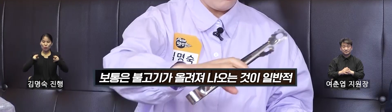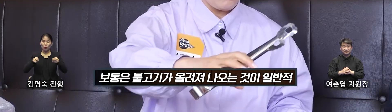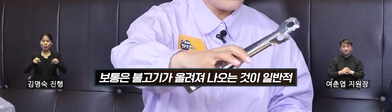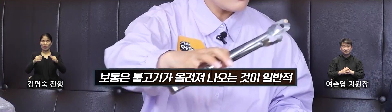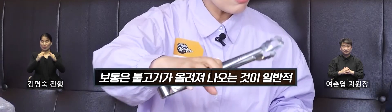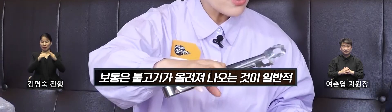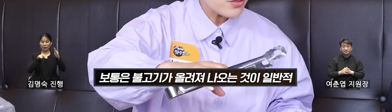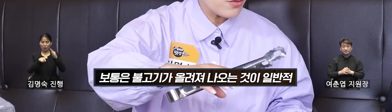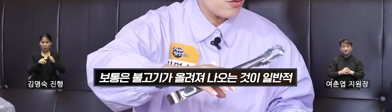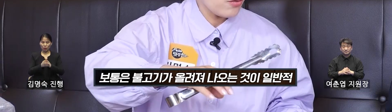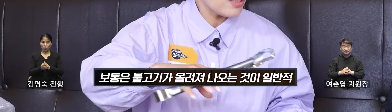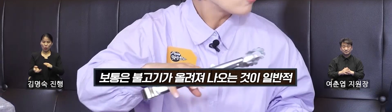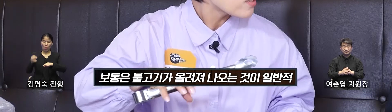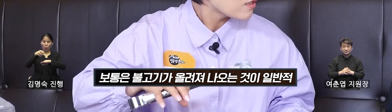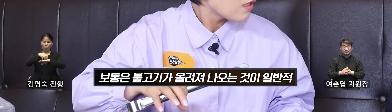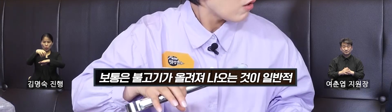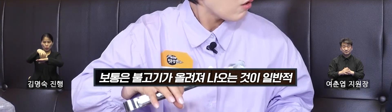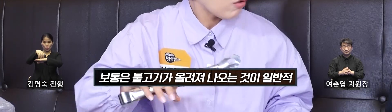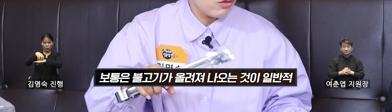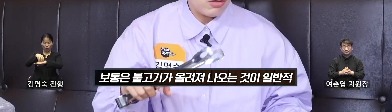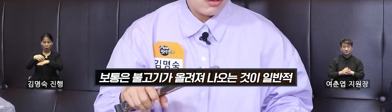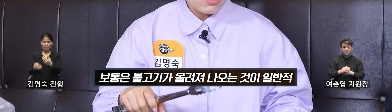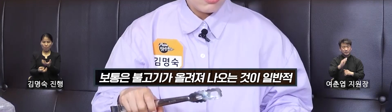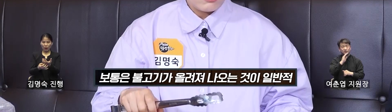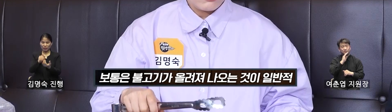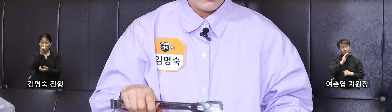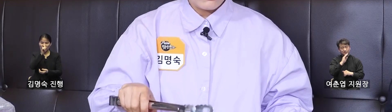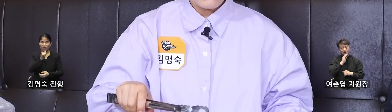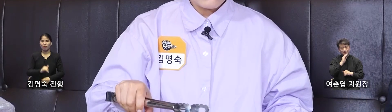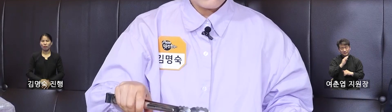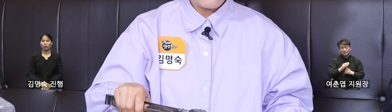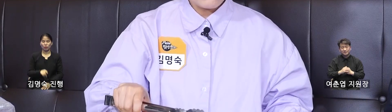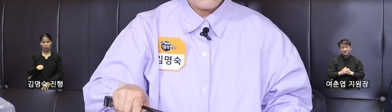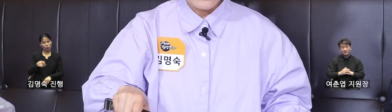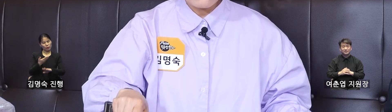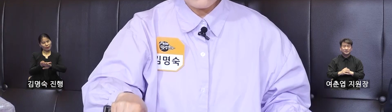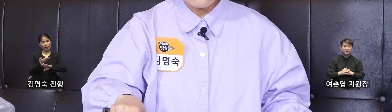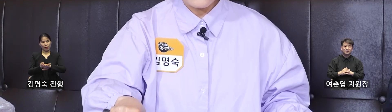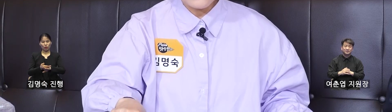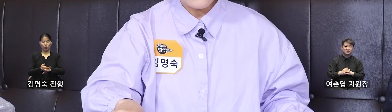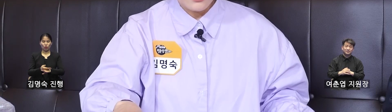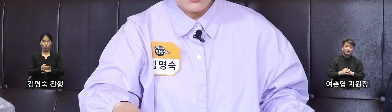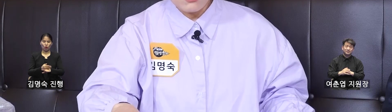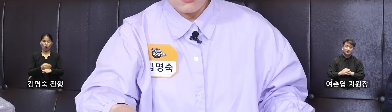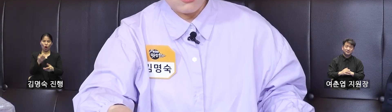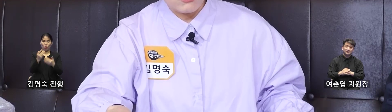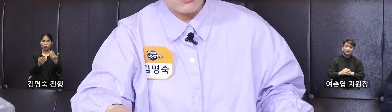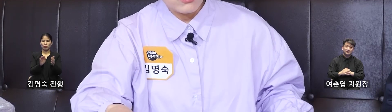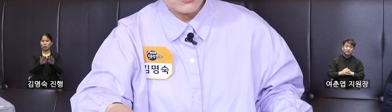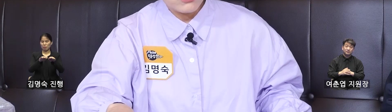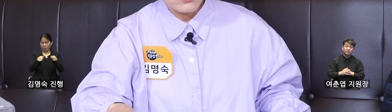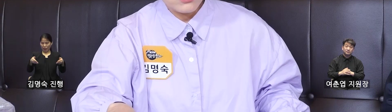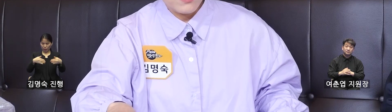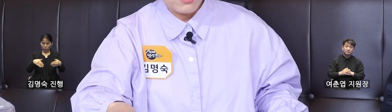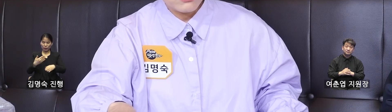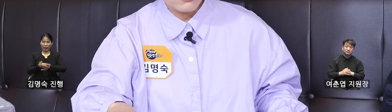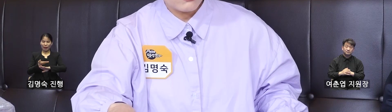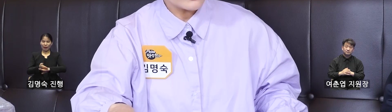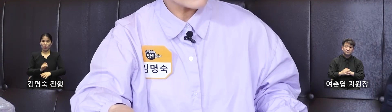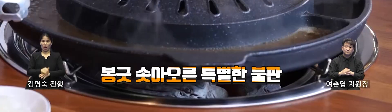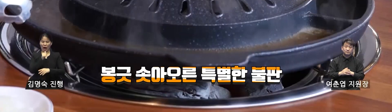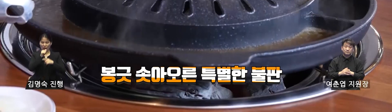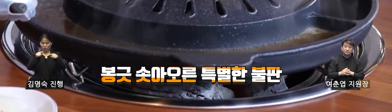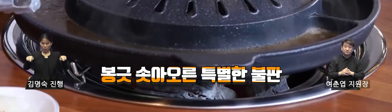이렇게 올려져서 나오잖아요. 그렇습니다. 근데 여기는 불판도 좀 특이해요. 이거 일반